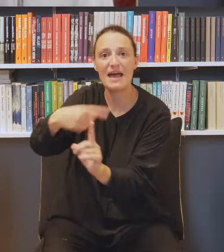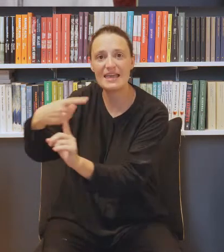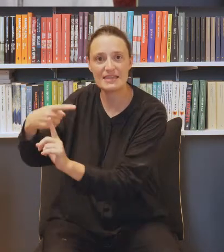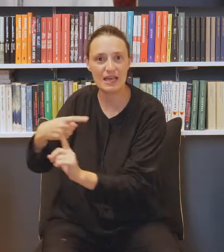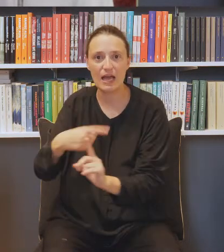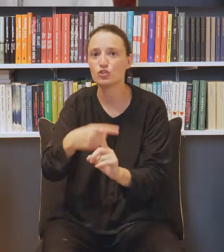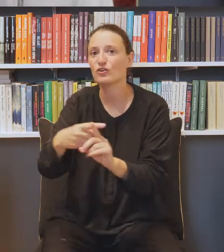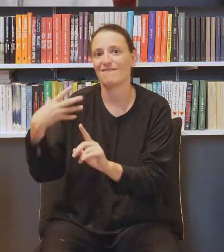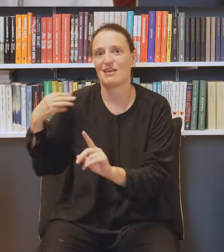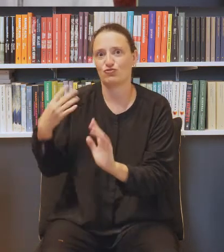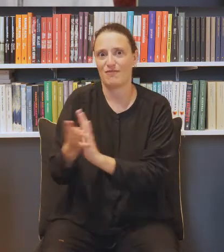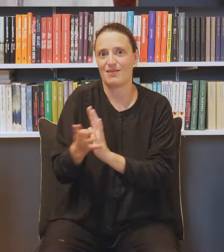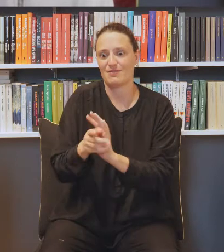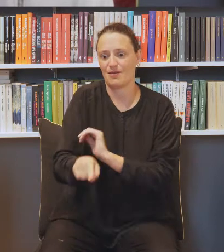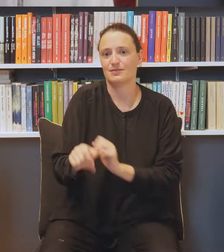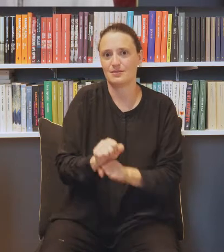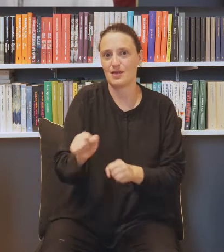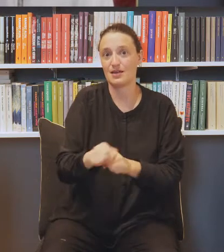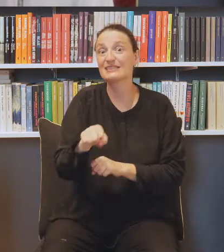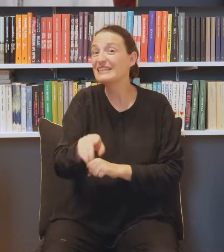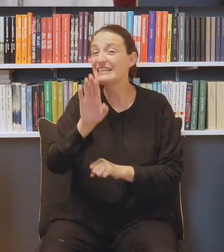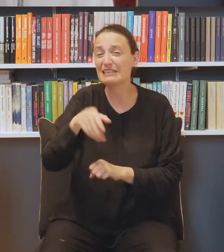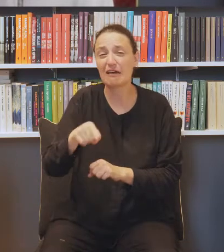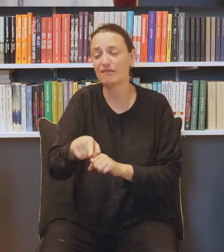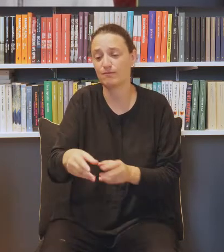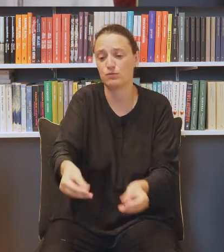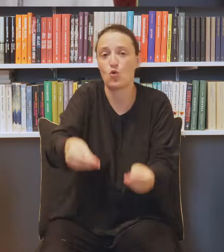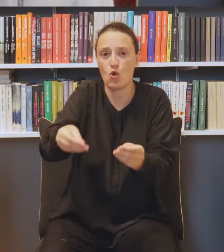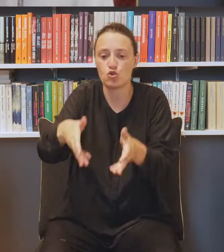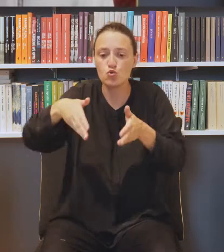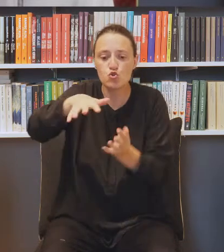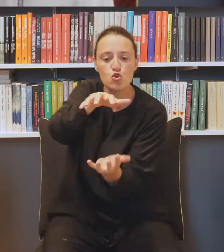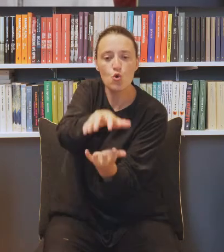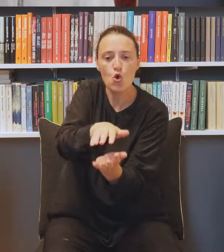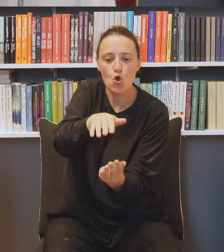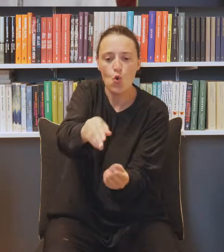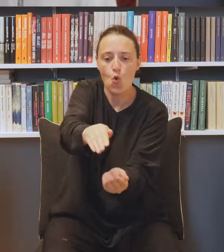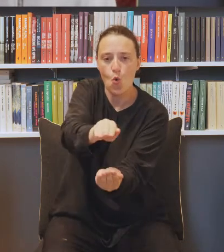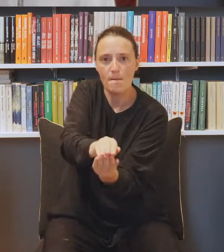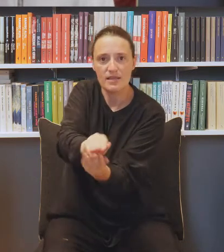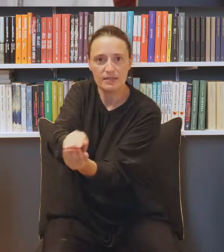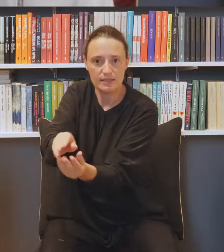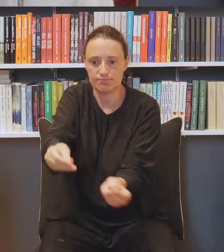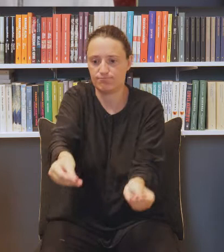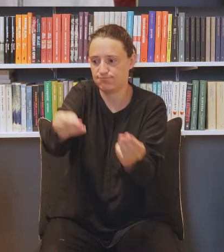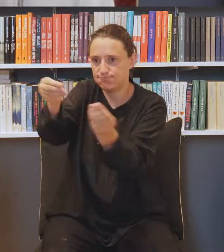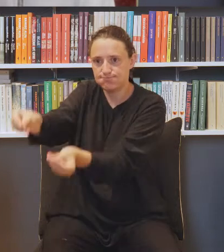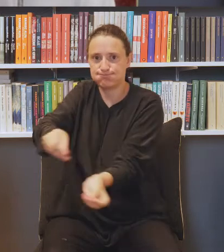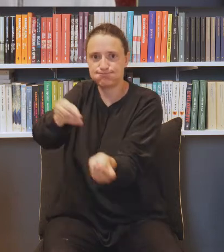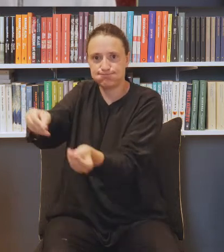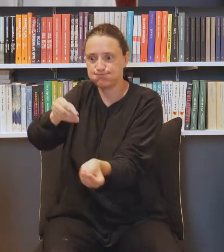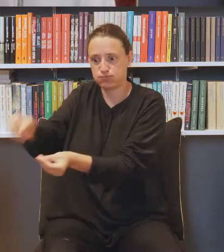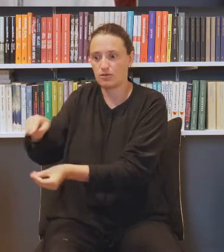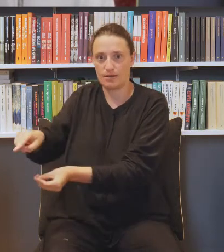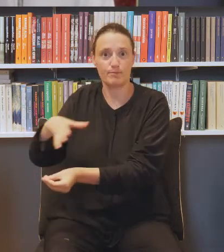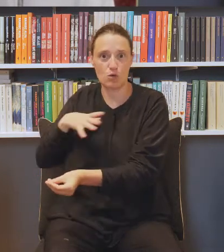asfalt, rozkopali. Na środku ulicy leżały trumny z XIX wieku. Przez kilka dni. No, można było sobie przyjść i zobaczyć.